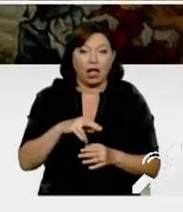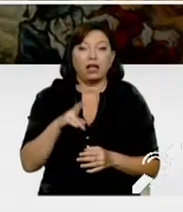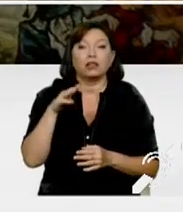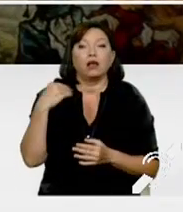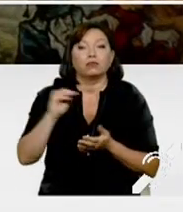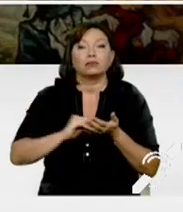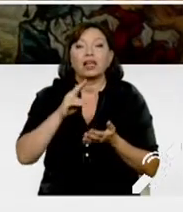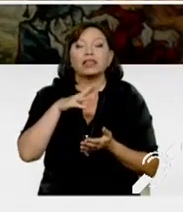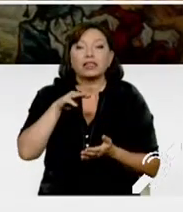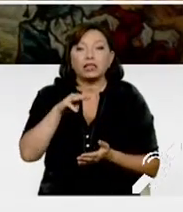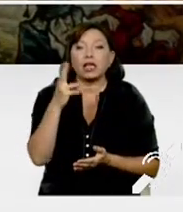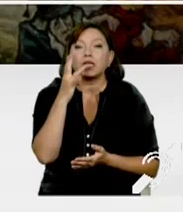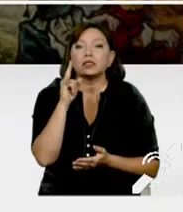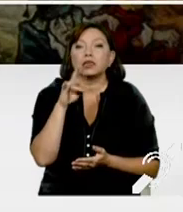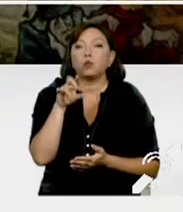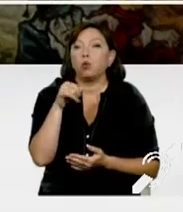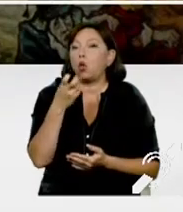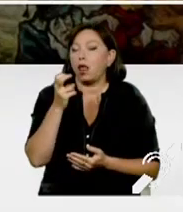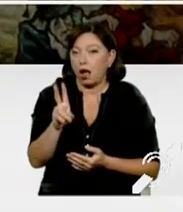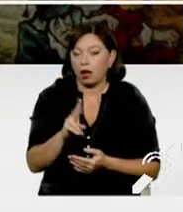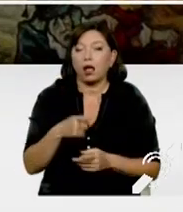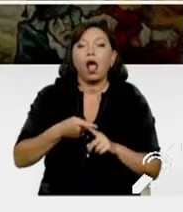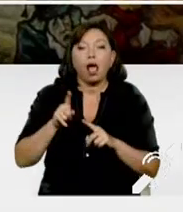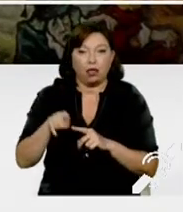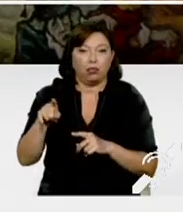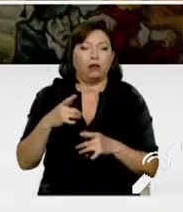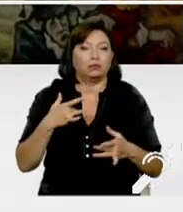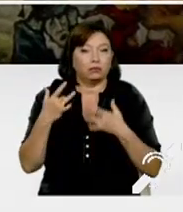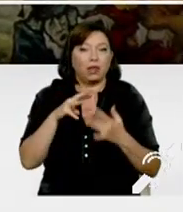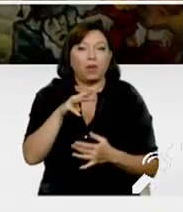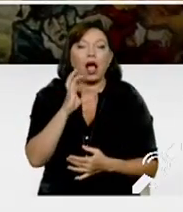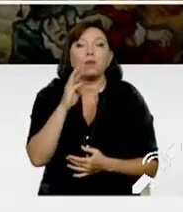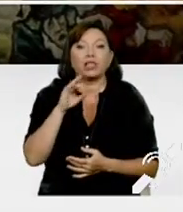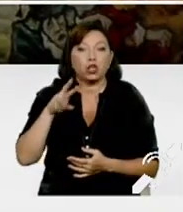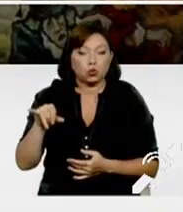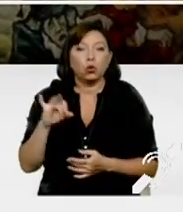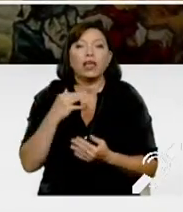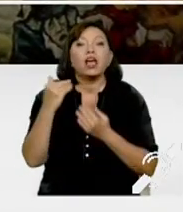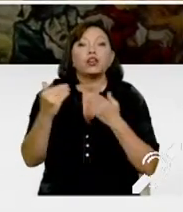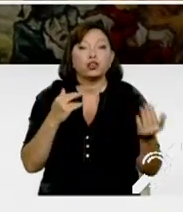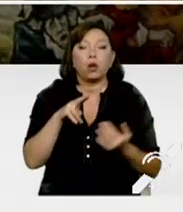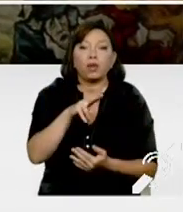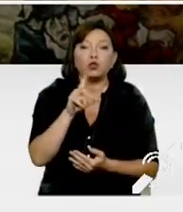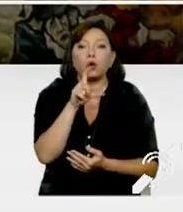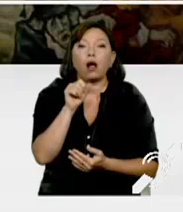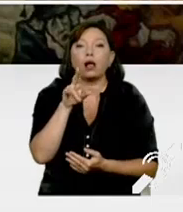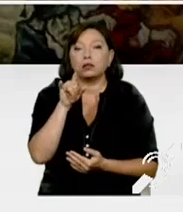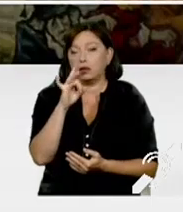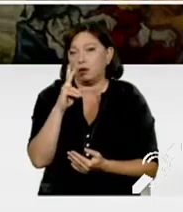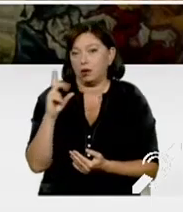de Tatiana Țibuleac, în producția Teatrul Național Mihai Eminescu și în regia lui Petru